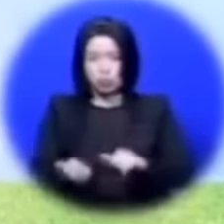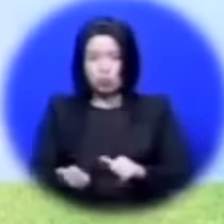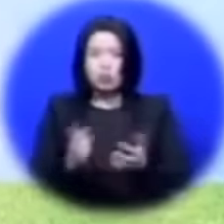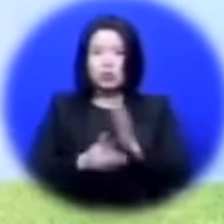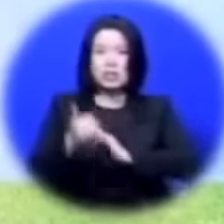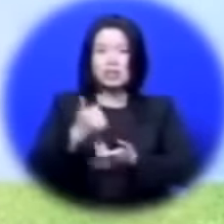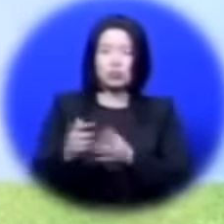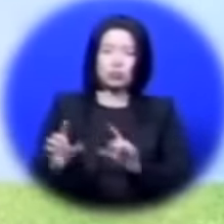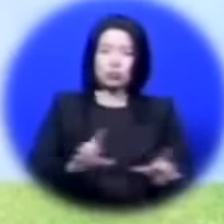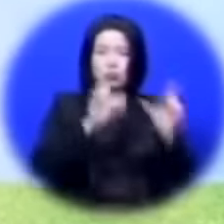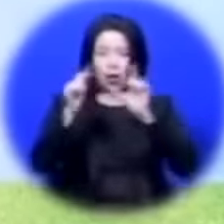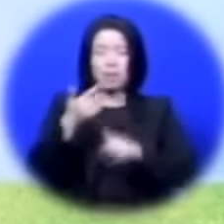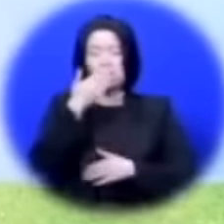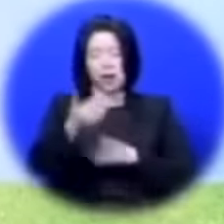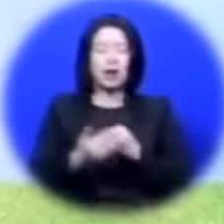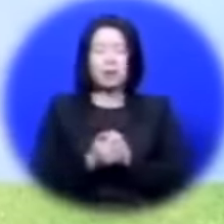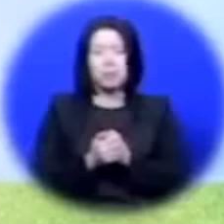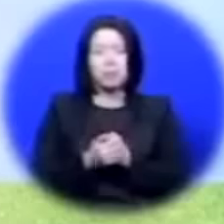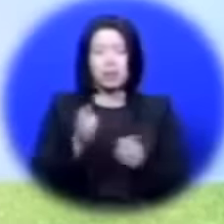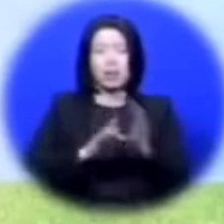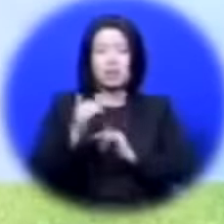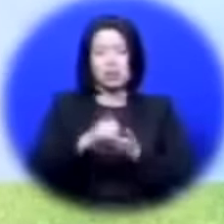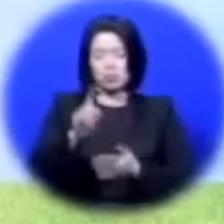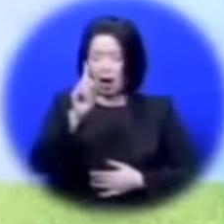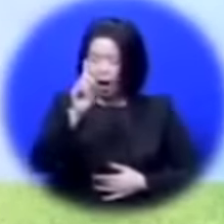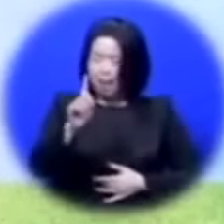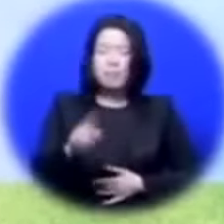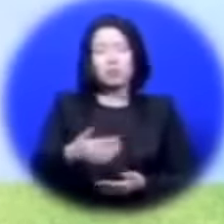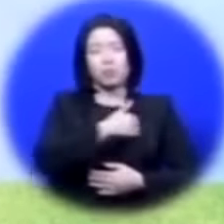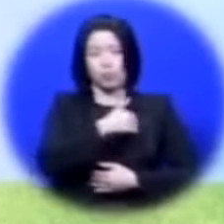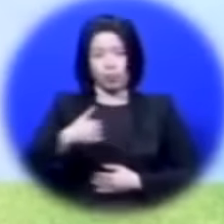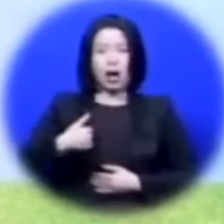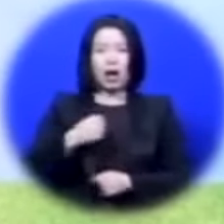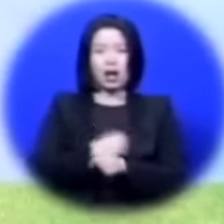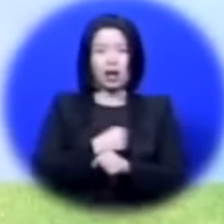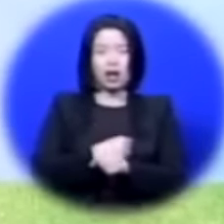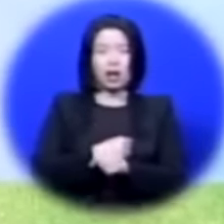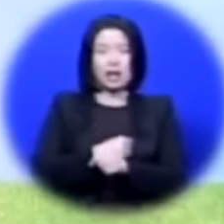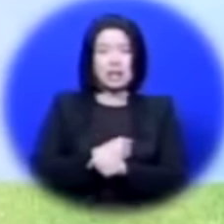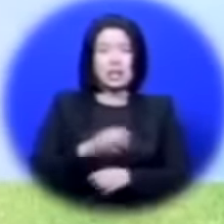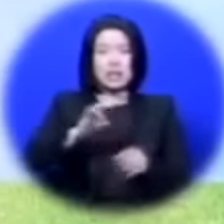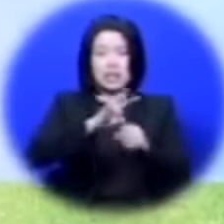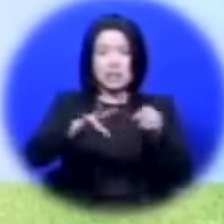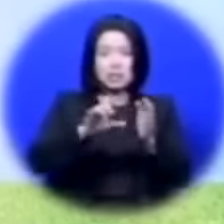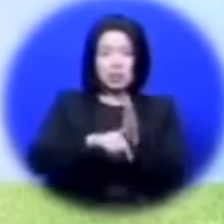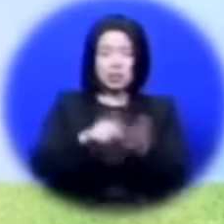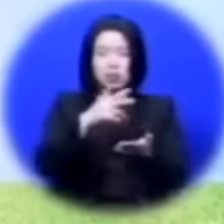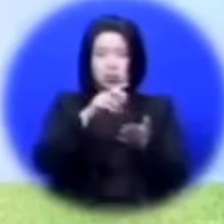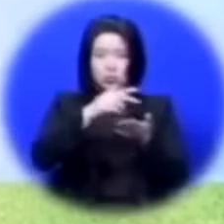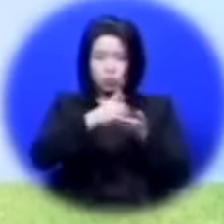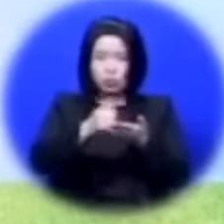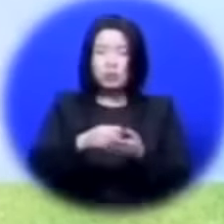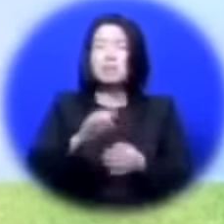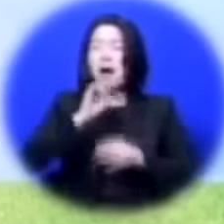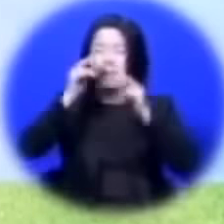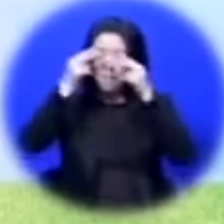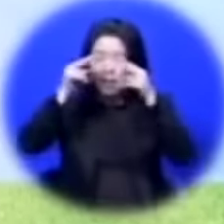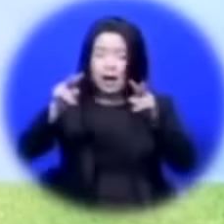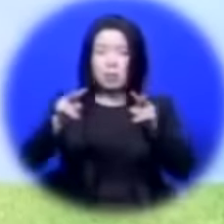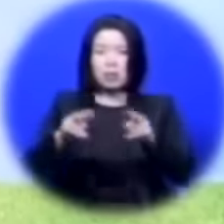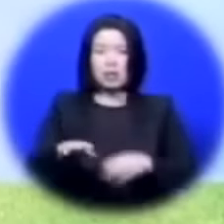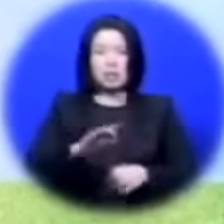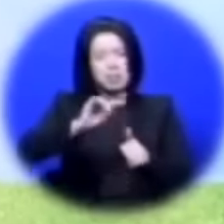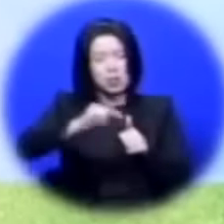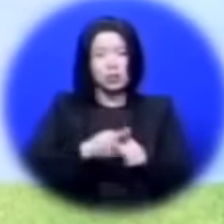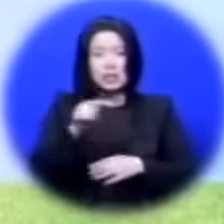예수로 사는 예수님 한 분이면 충분해 24시간 주님만 바라보는 비로소